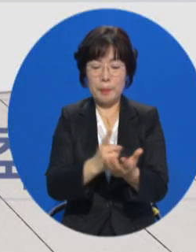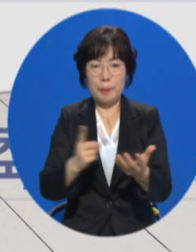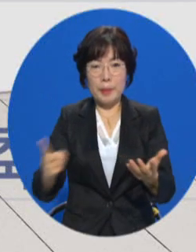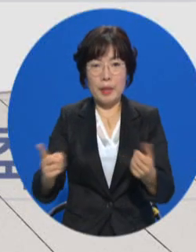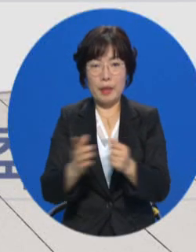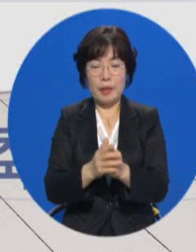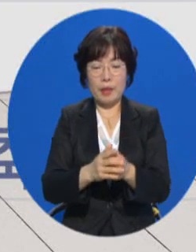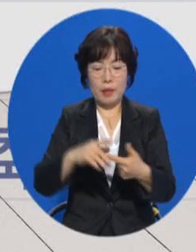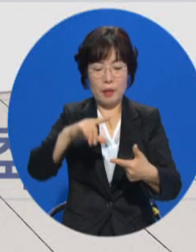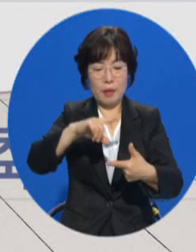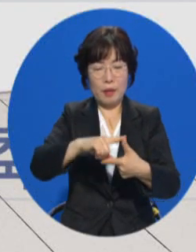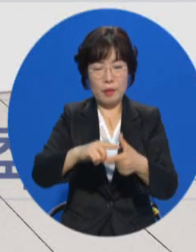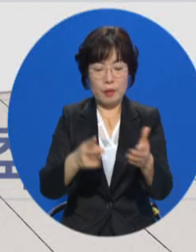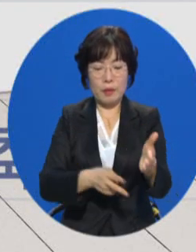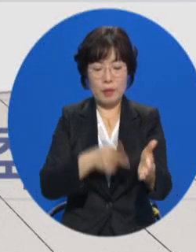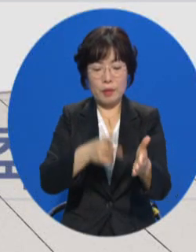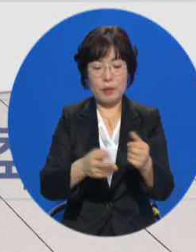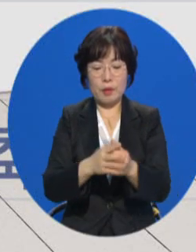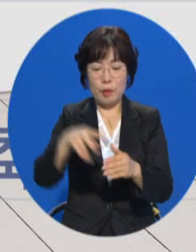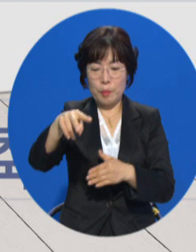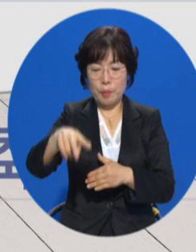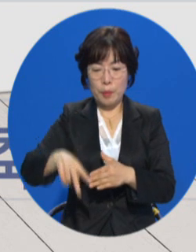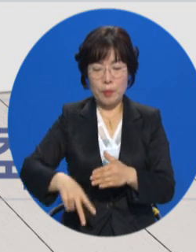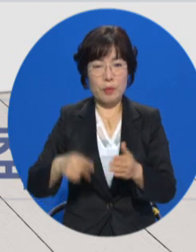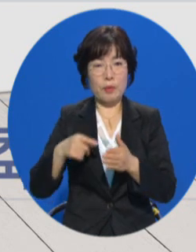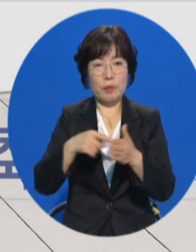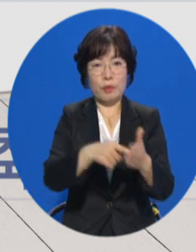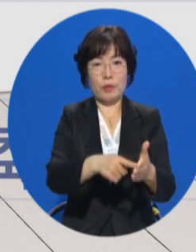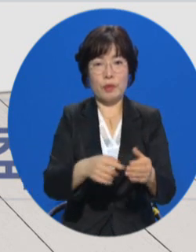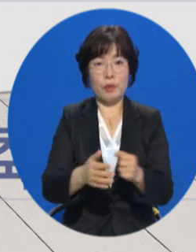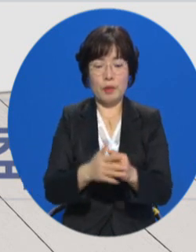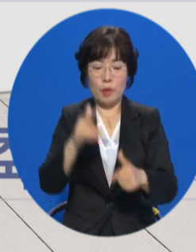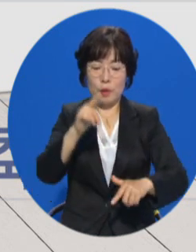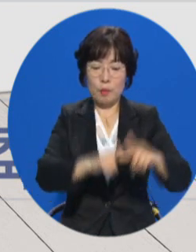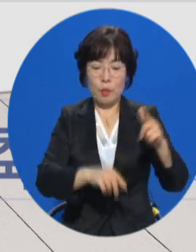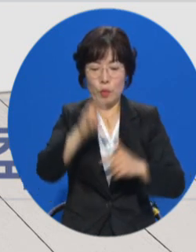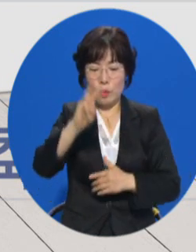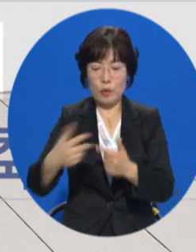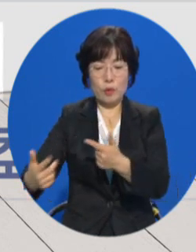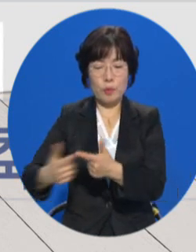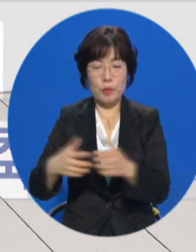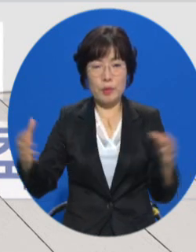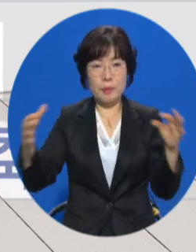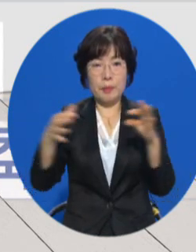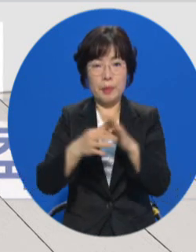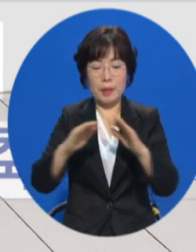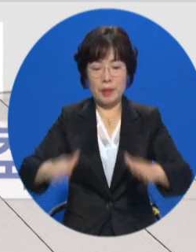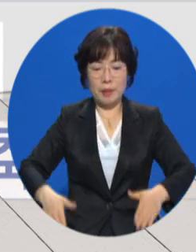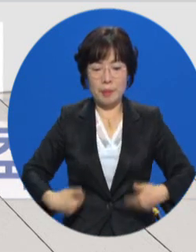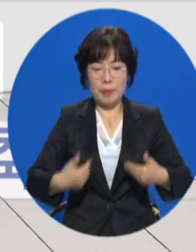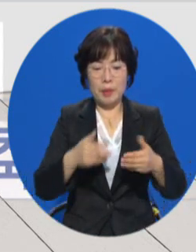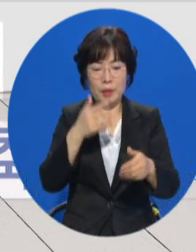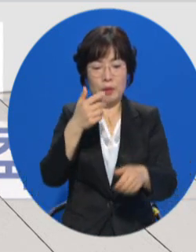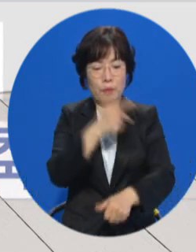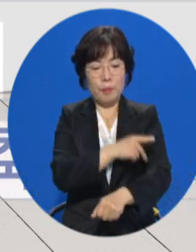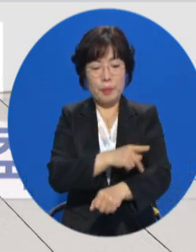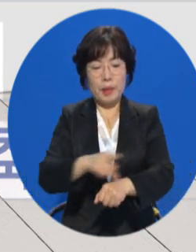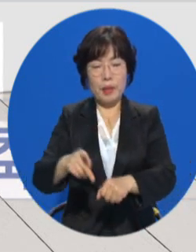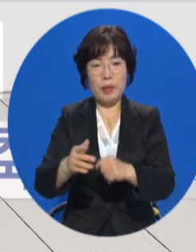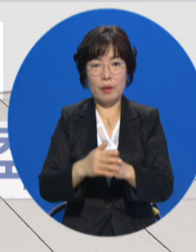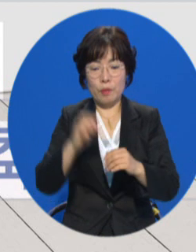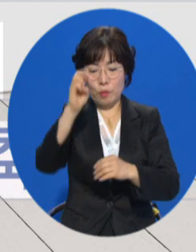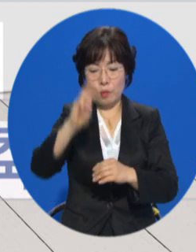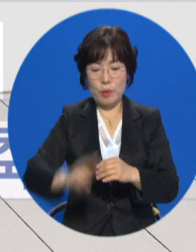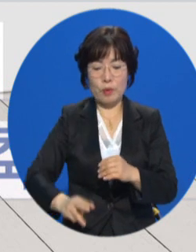상징이었던 경전선의 전철화와 복선화를 추진하고 목포와 광주, 부산을 잇는 남해안 고속화철도와